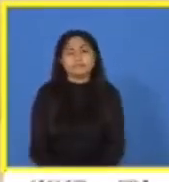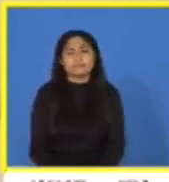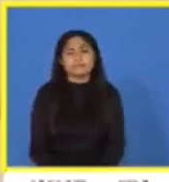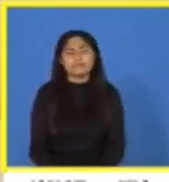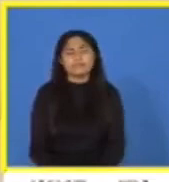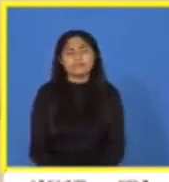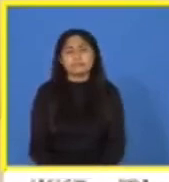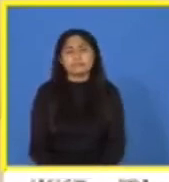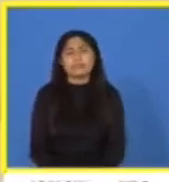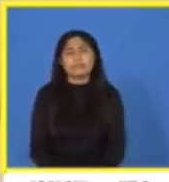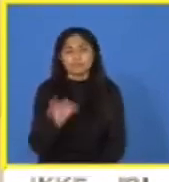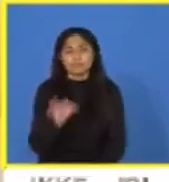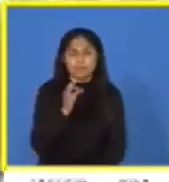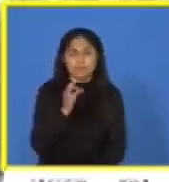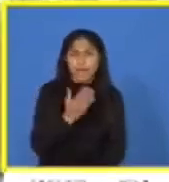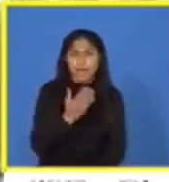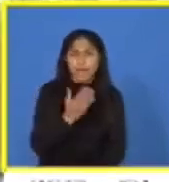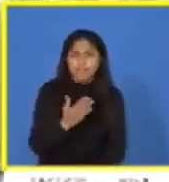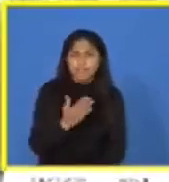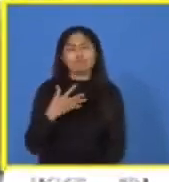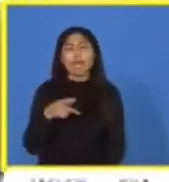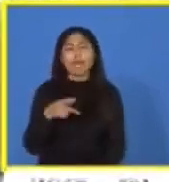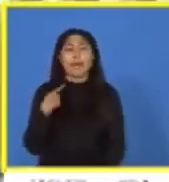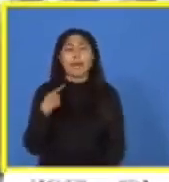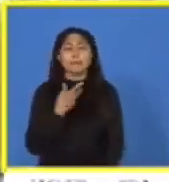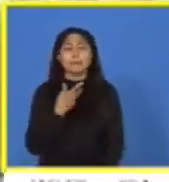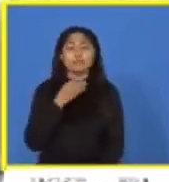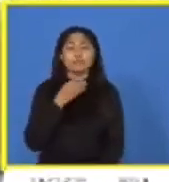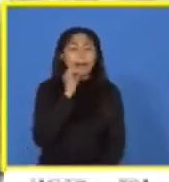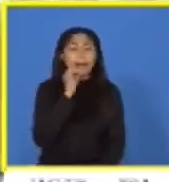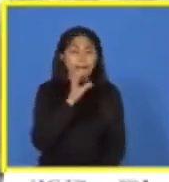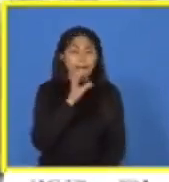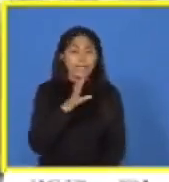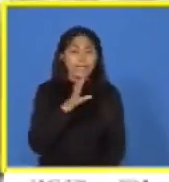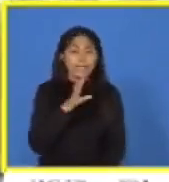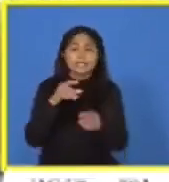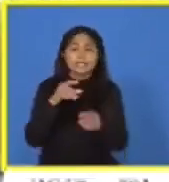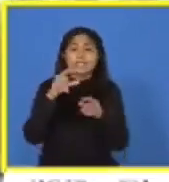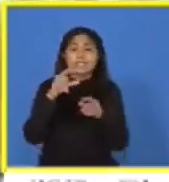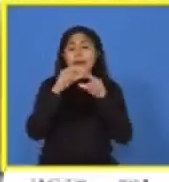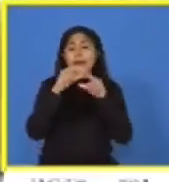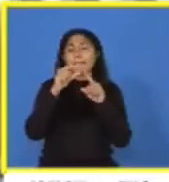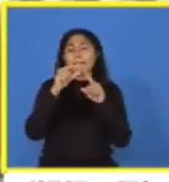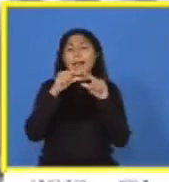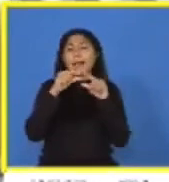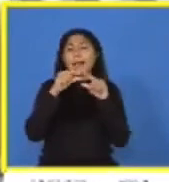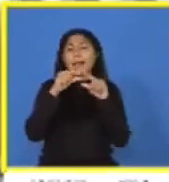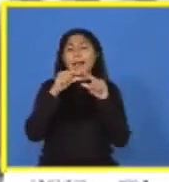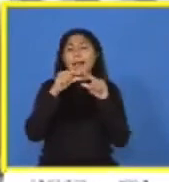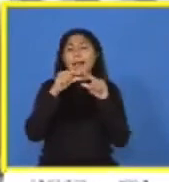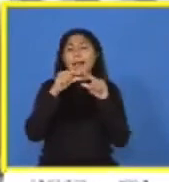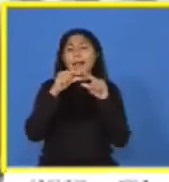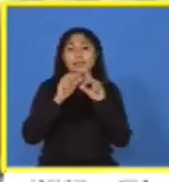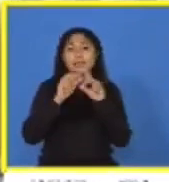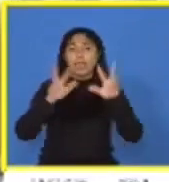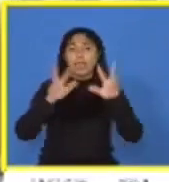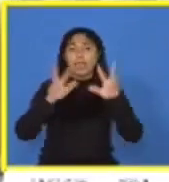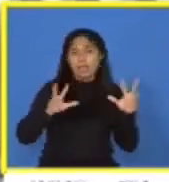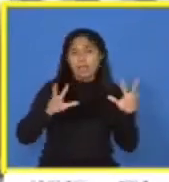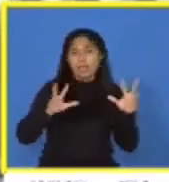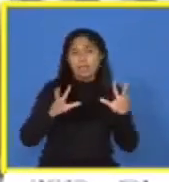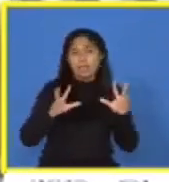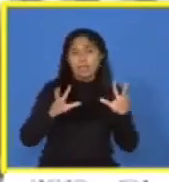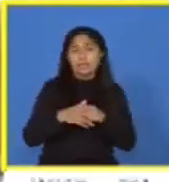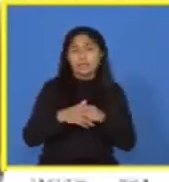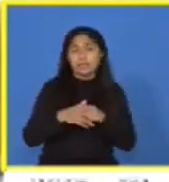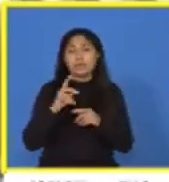Terima kasih. Jadi mungkin kami sampaikan kembali capaian vaksinasi di Provinsi NTT per